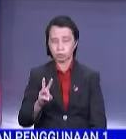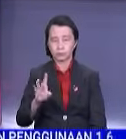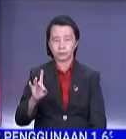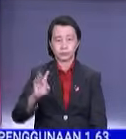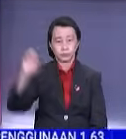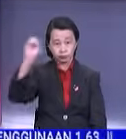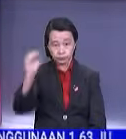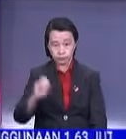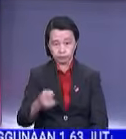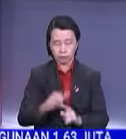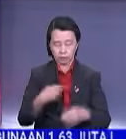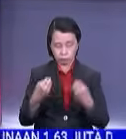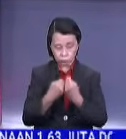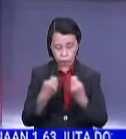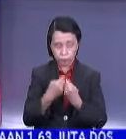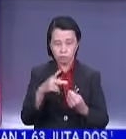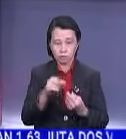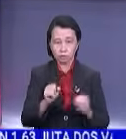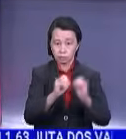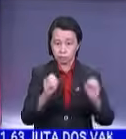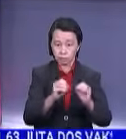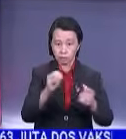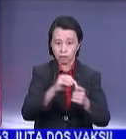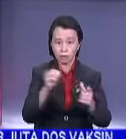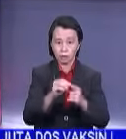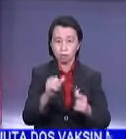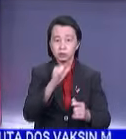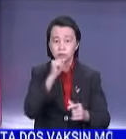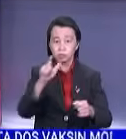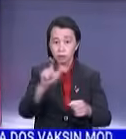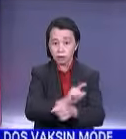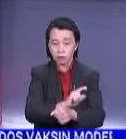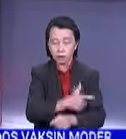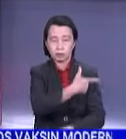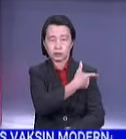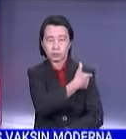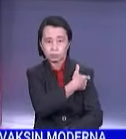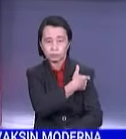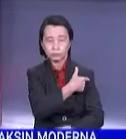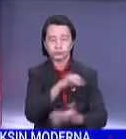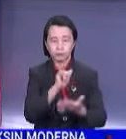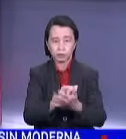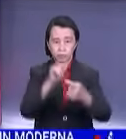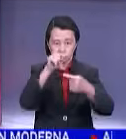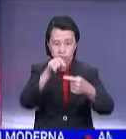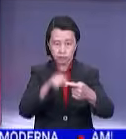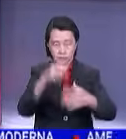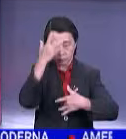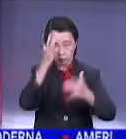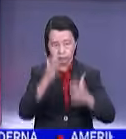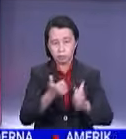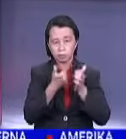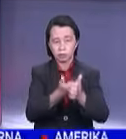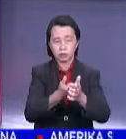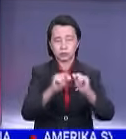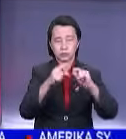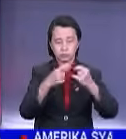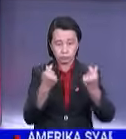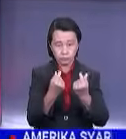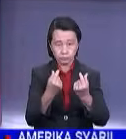ratus daripada jumlah questia the atau tidak lengkap vaksinasi berikut pecahan pesakit mengikuti kategori